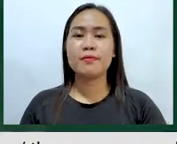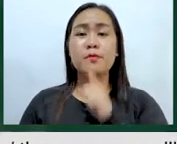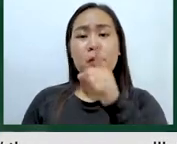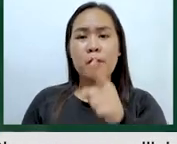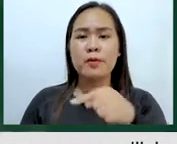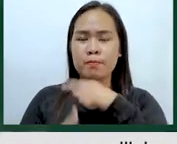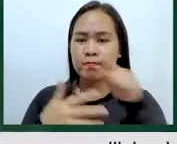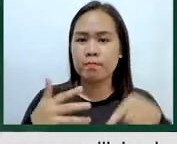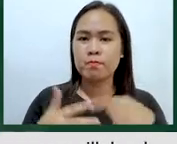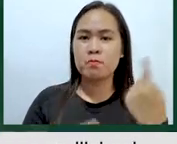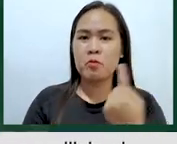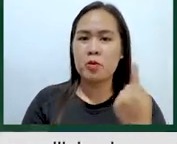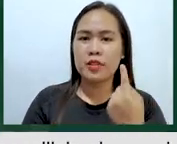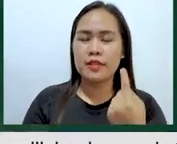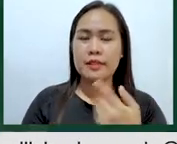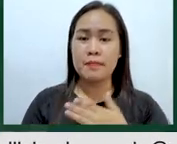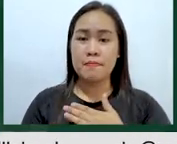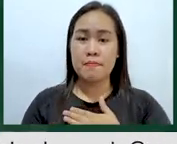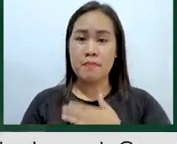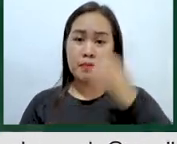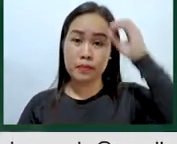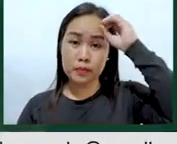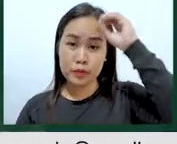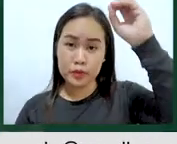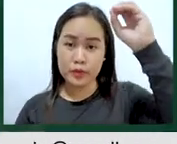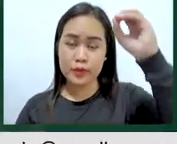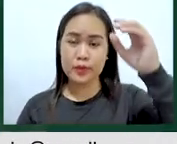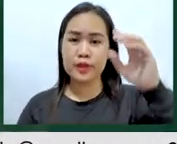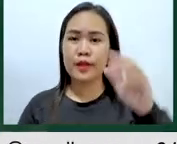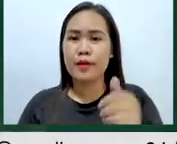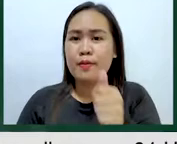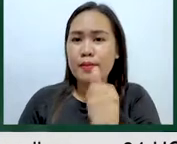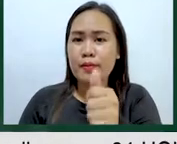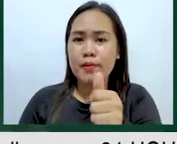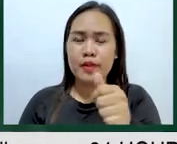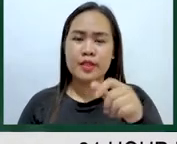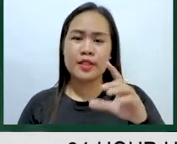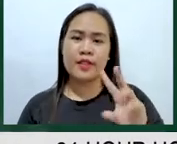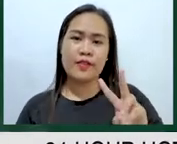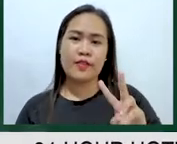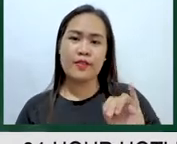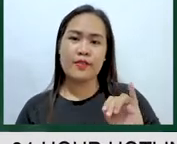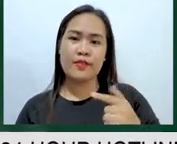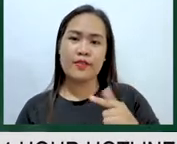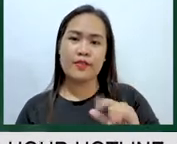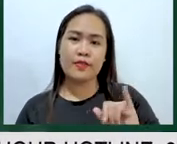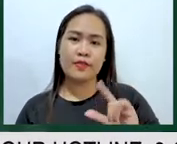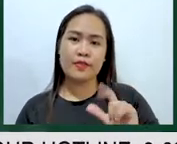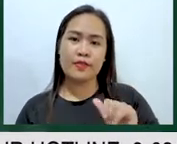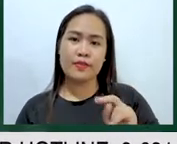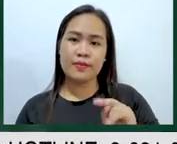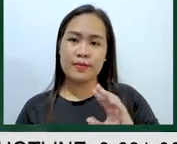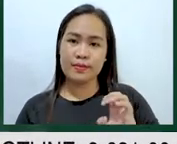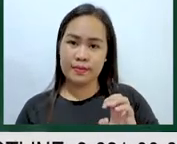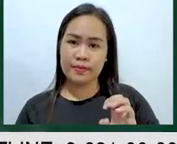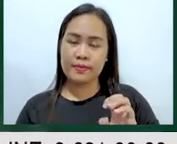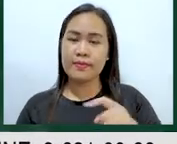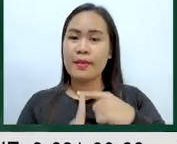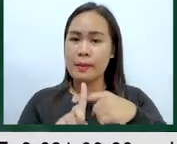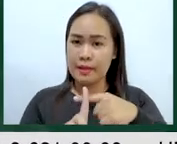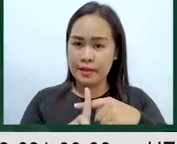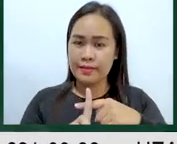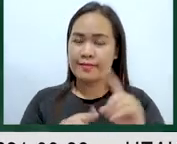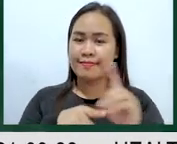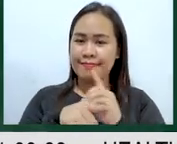tayo. So, yun lamang po mga kabarangay. Ang akin lamang po is personal vigilance and